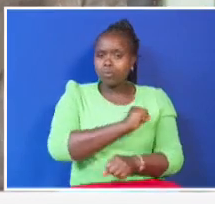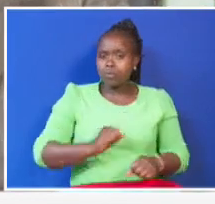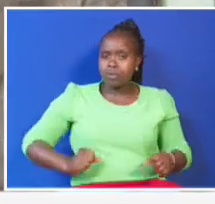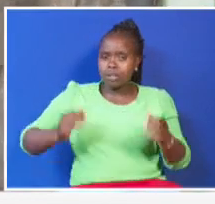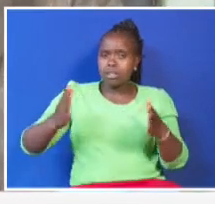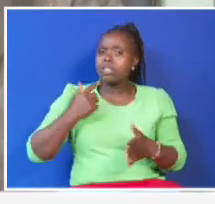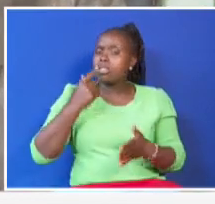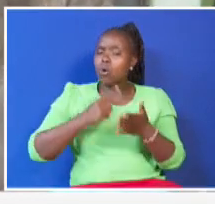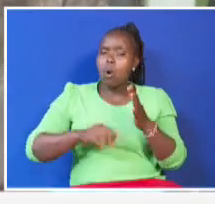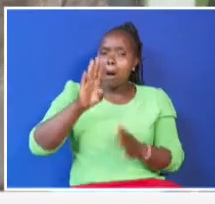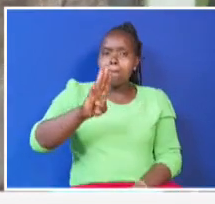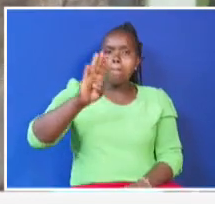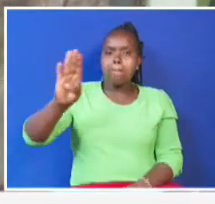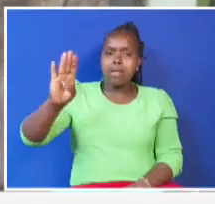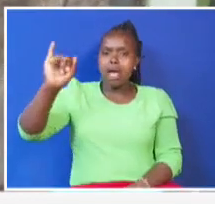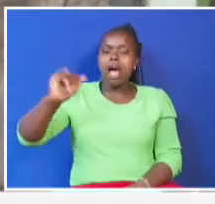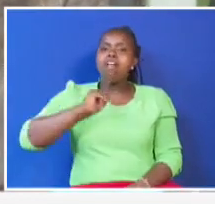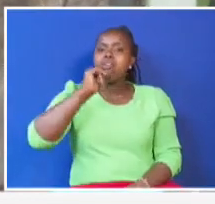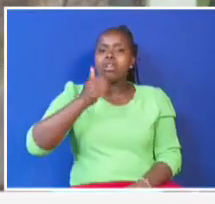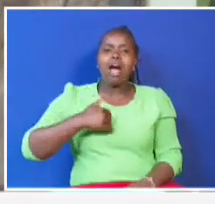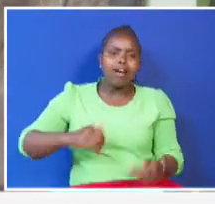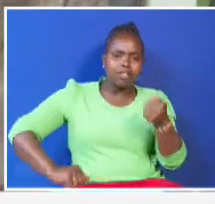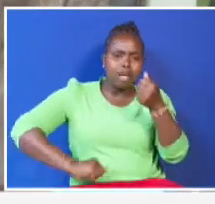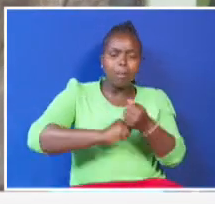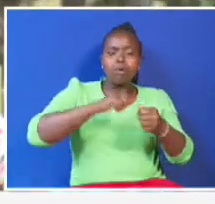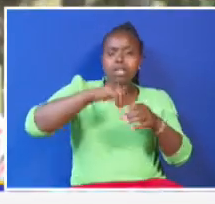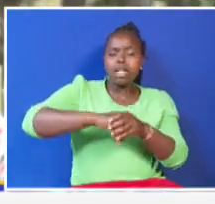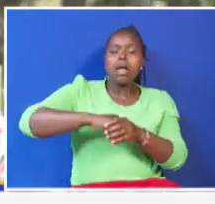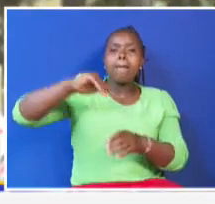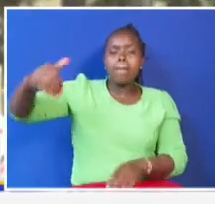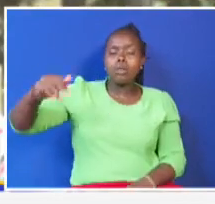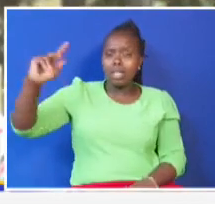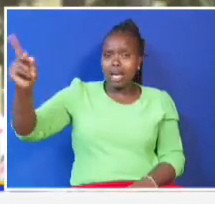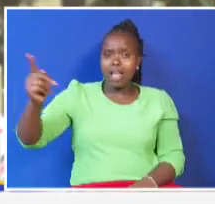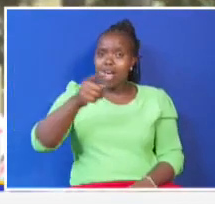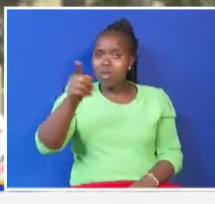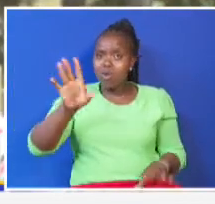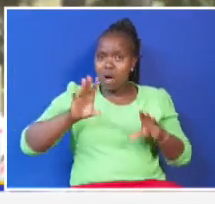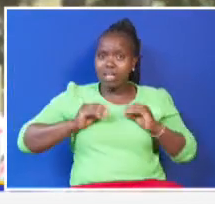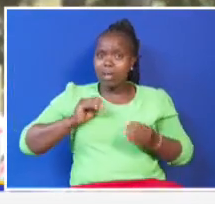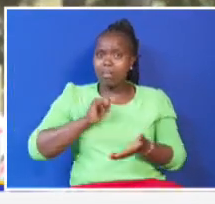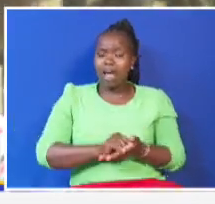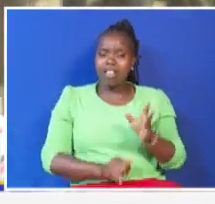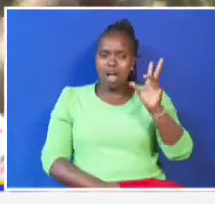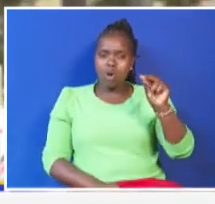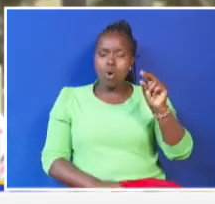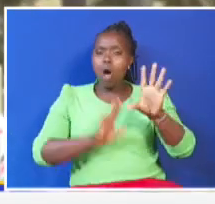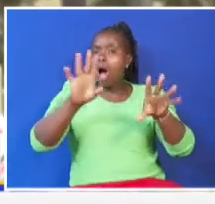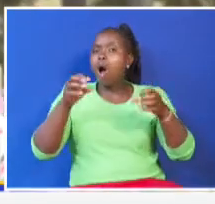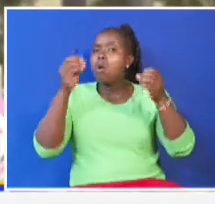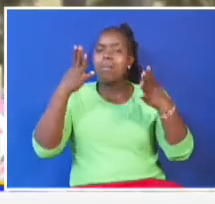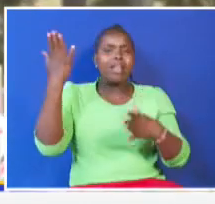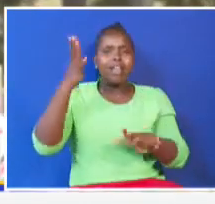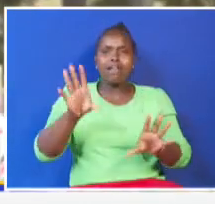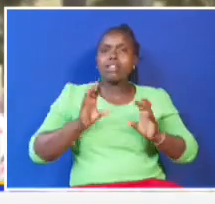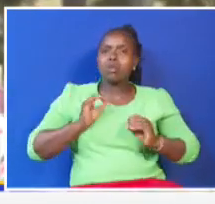kwamba ripoti ya BBI haina uungwaji mkono katika jamii ya Mlima Kenya. Nyinyi mnakubaliana na hiyo mambo? Wangapi wanakataa na hiyo